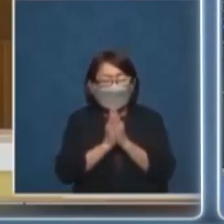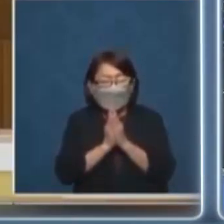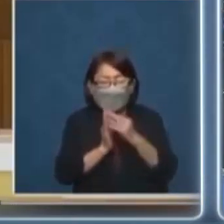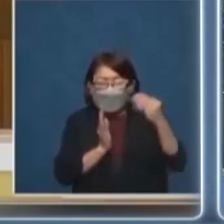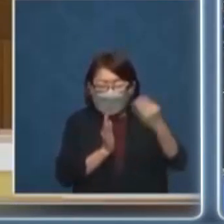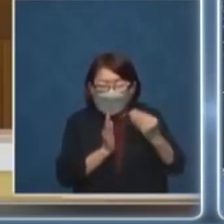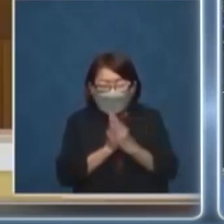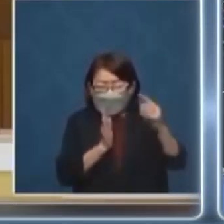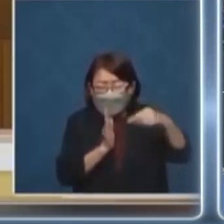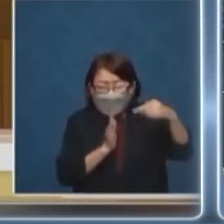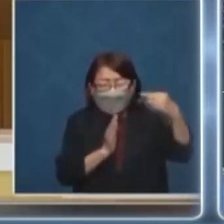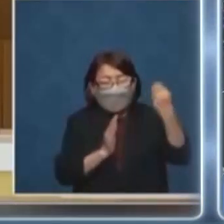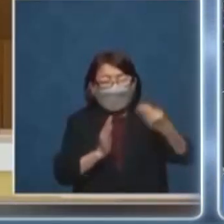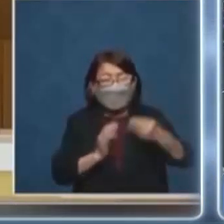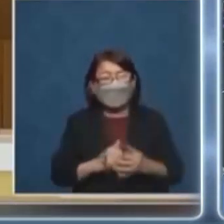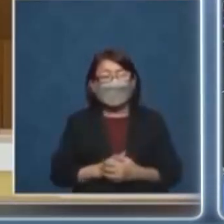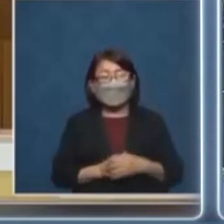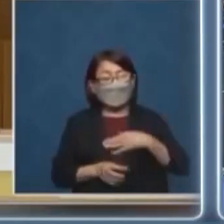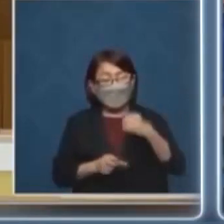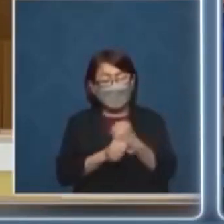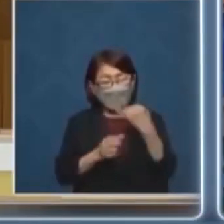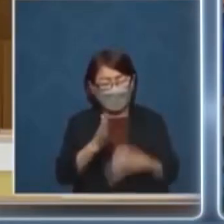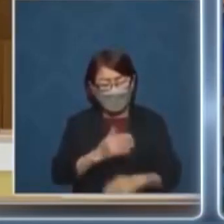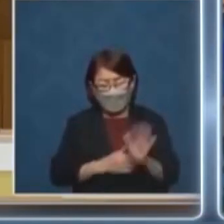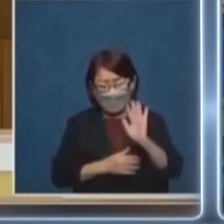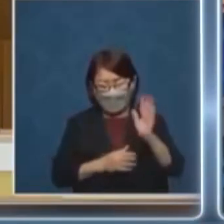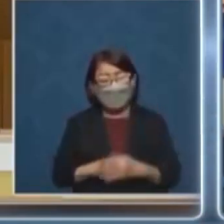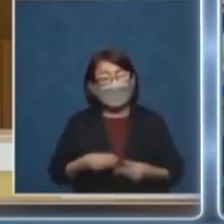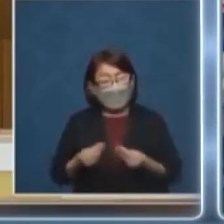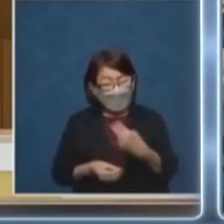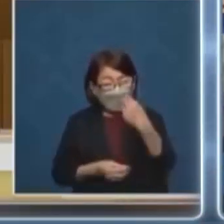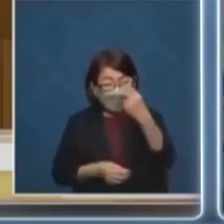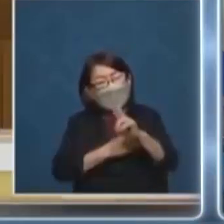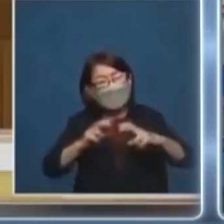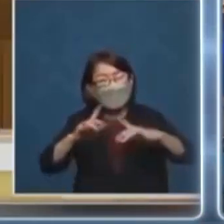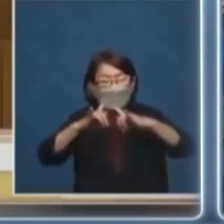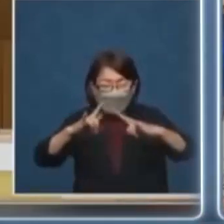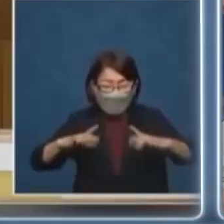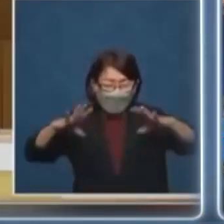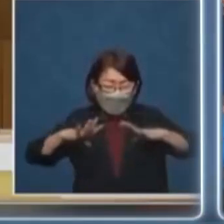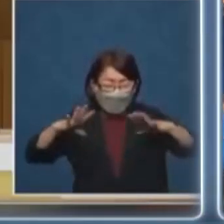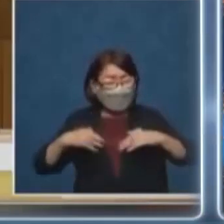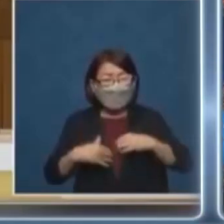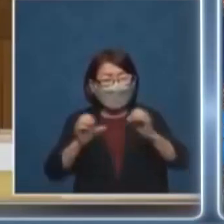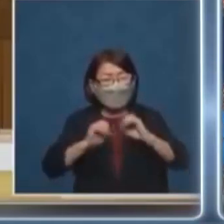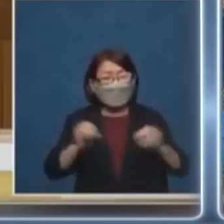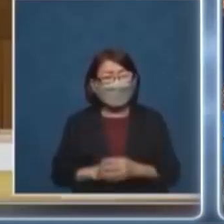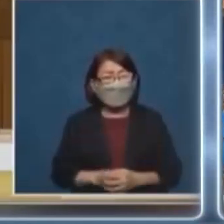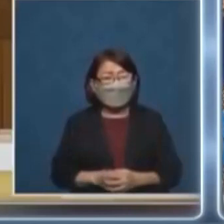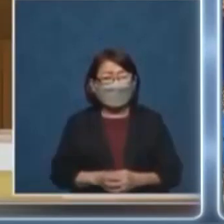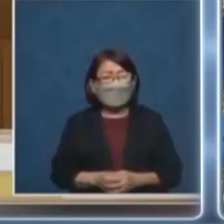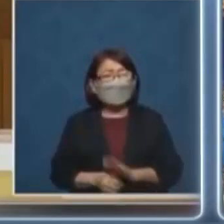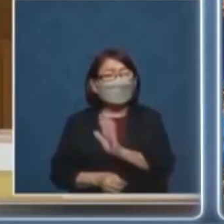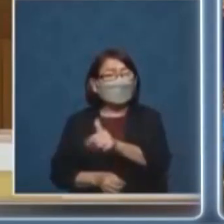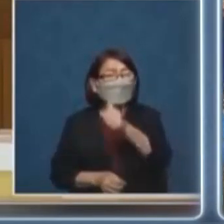ของผมนายกเหมือนแกน้อยใจอ่ะแกก็พูดว่าทุกวันนี้แกทำงานแลกเงินเดือนเท่านั้นแหละนะนายกก็